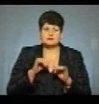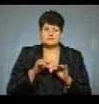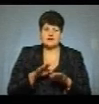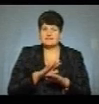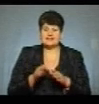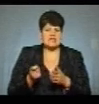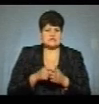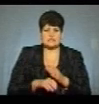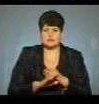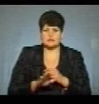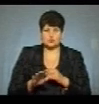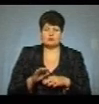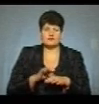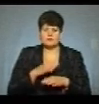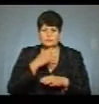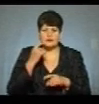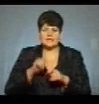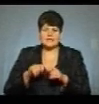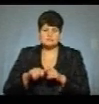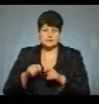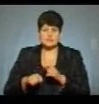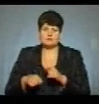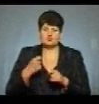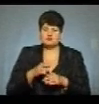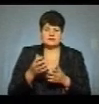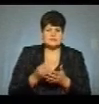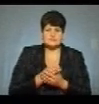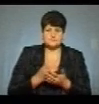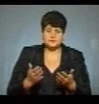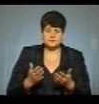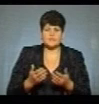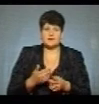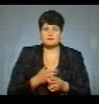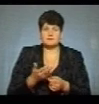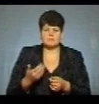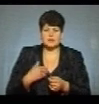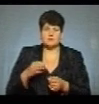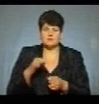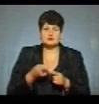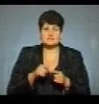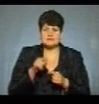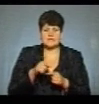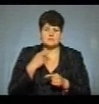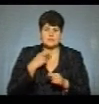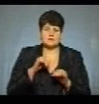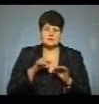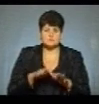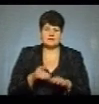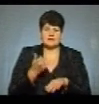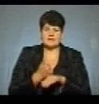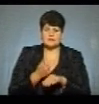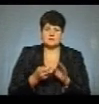не закрито. Проведено ряд експертиз, які порушень не виявили. Ми, до речі, по таких кримінальних провадженнях, як